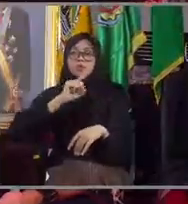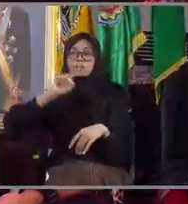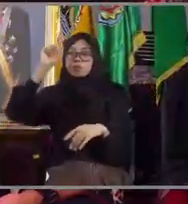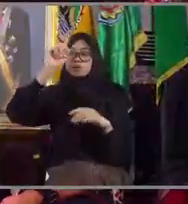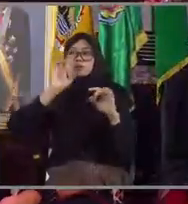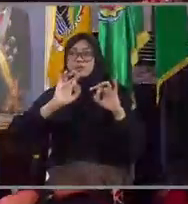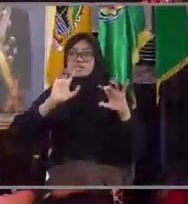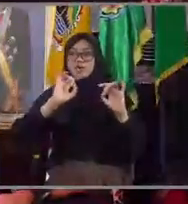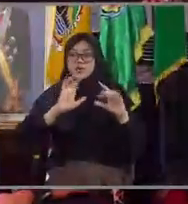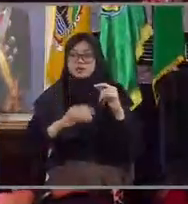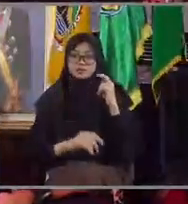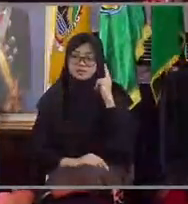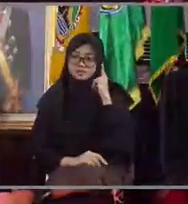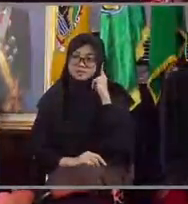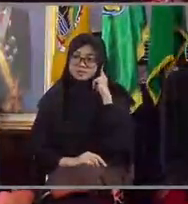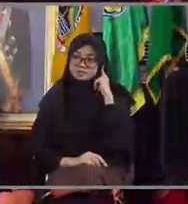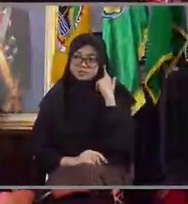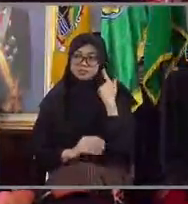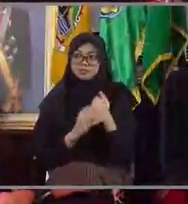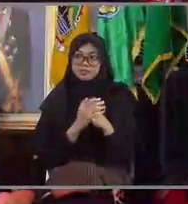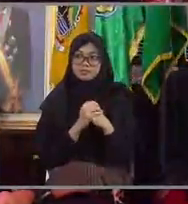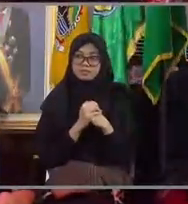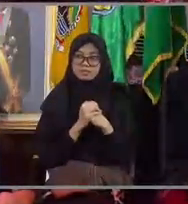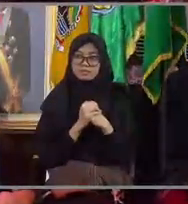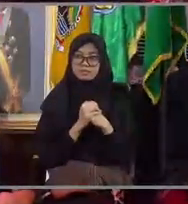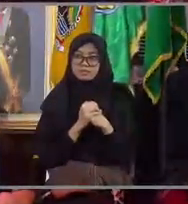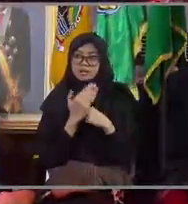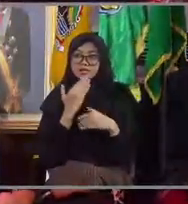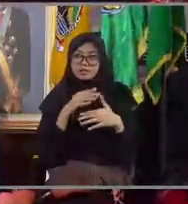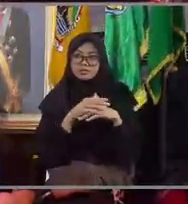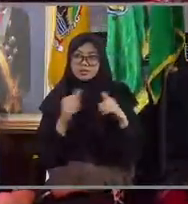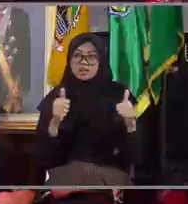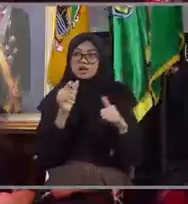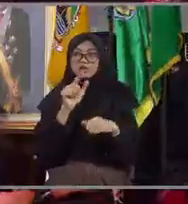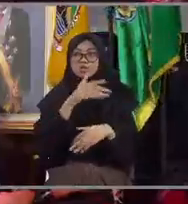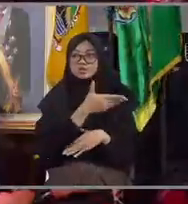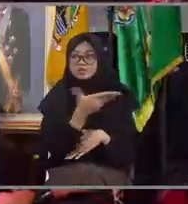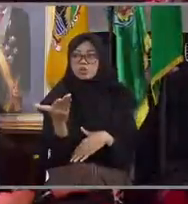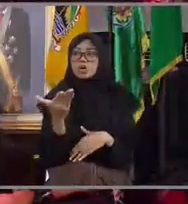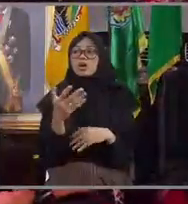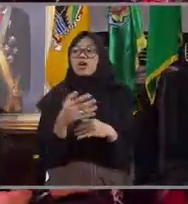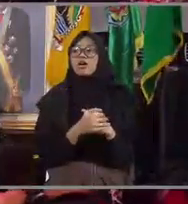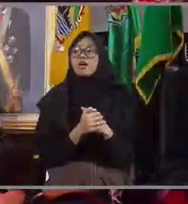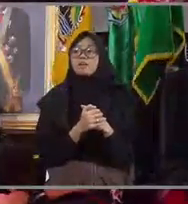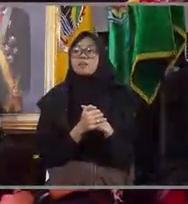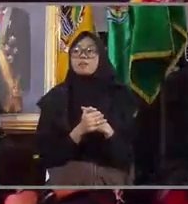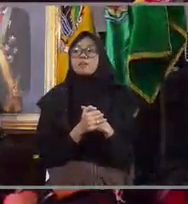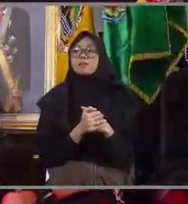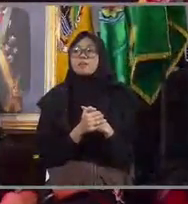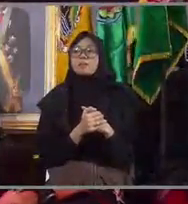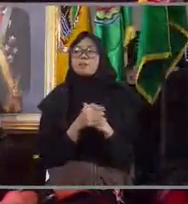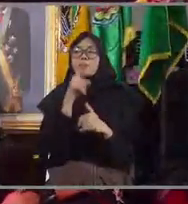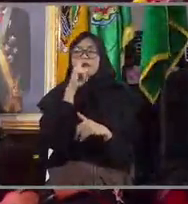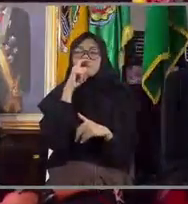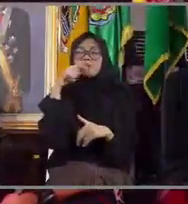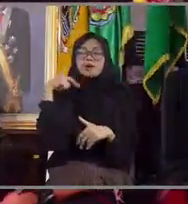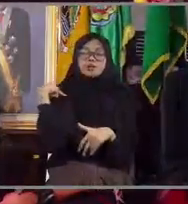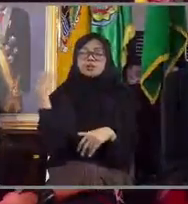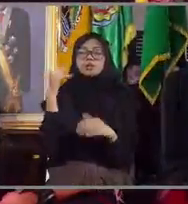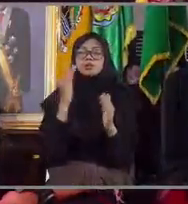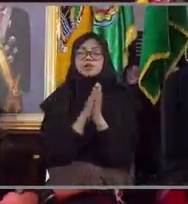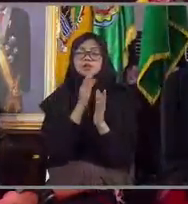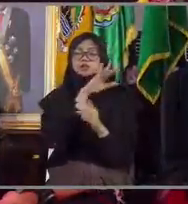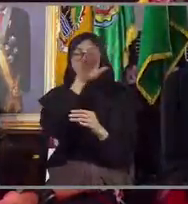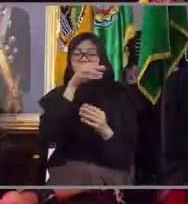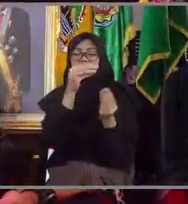wabarakatuh Selamat siang salam sejahtera bagi kita semuanya pak gubernur dan seluruh kepala daerah yang saya